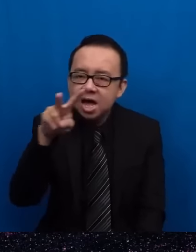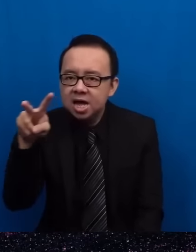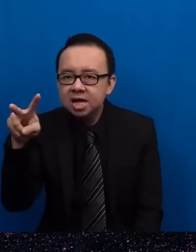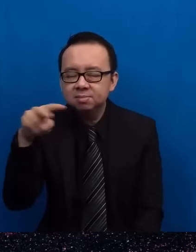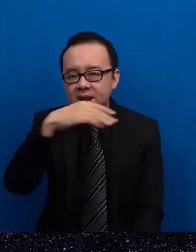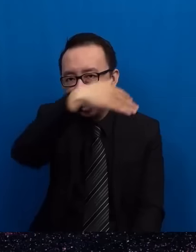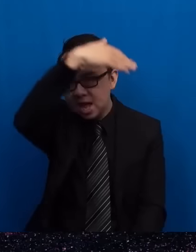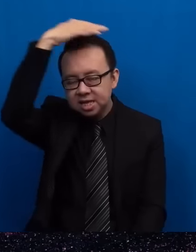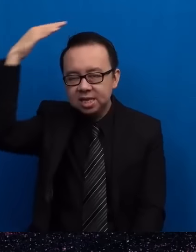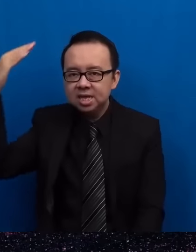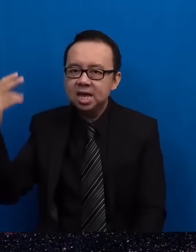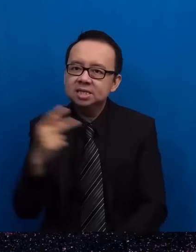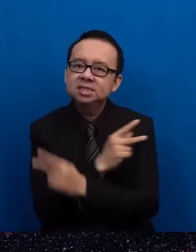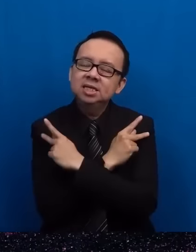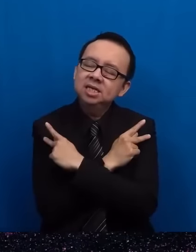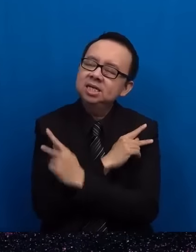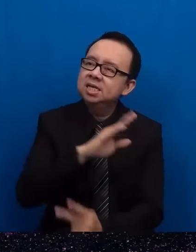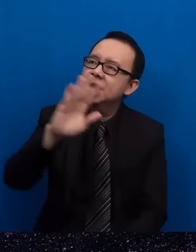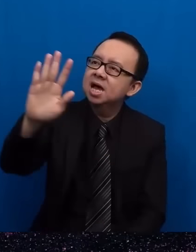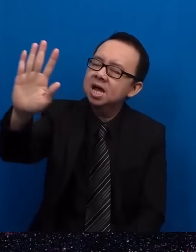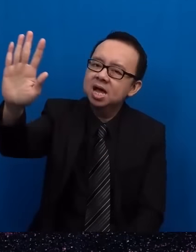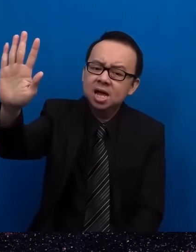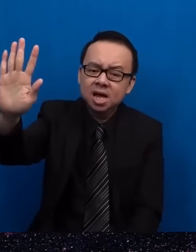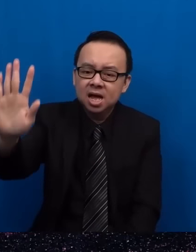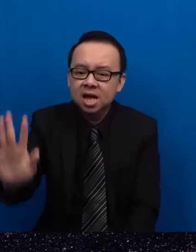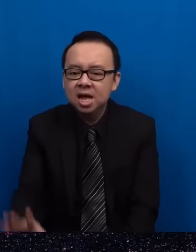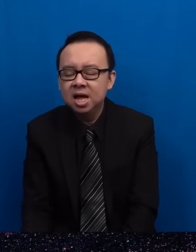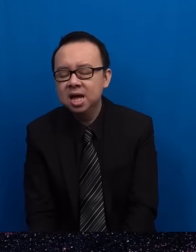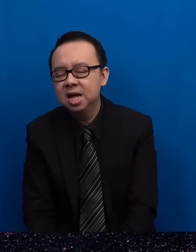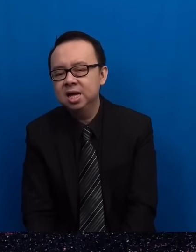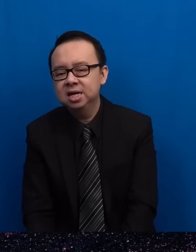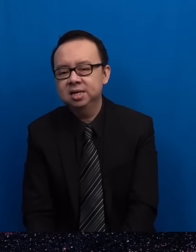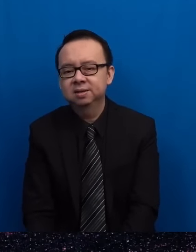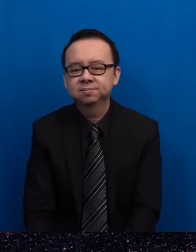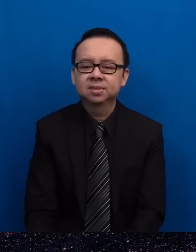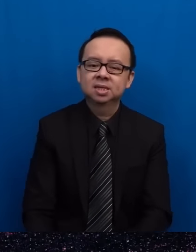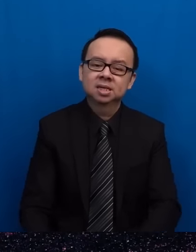Kulihat pelangi kasih-Nya. Saatnya kan tiba nanti.